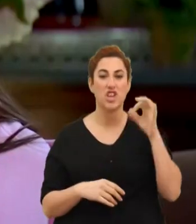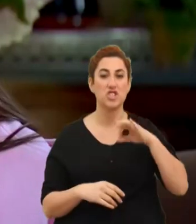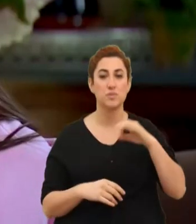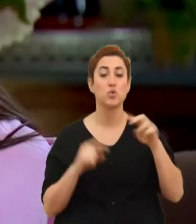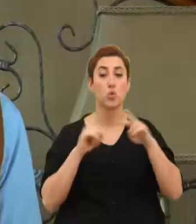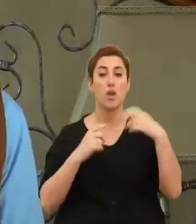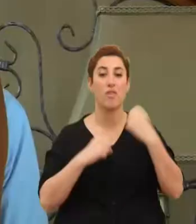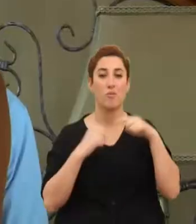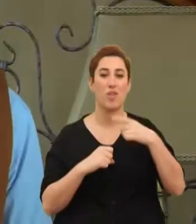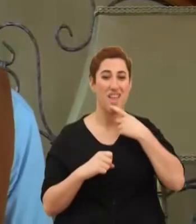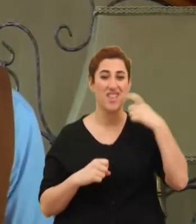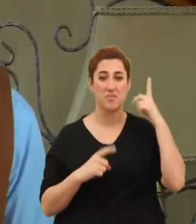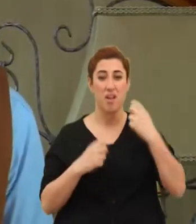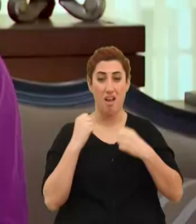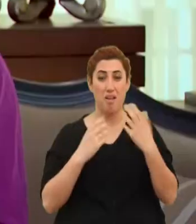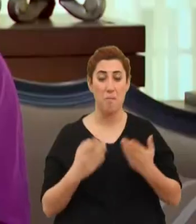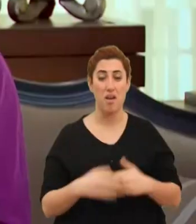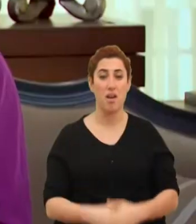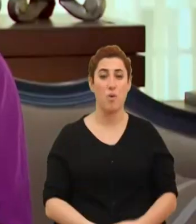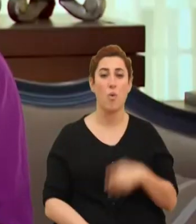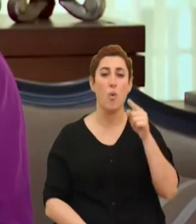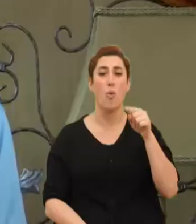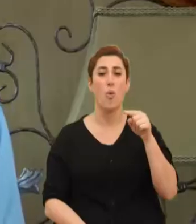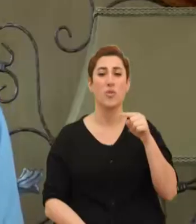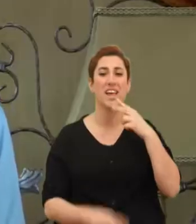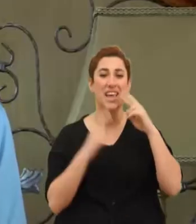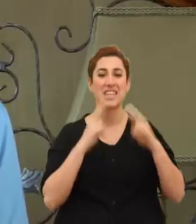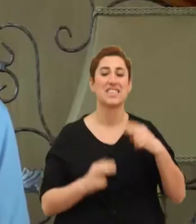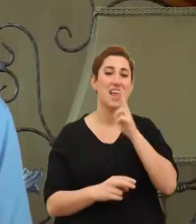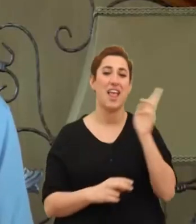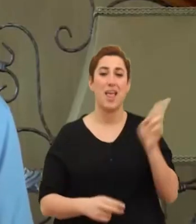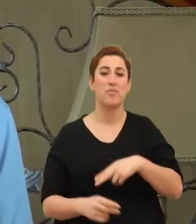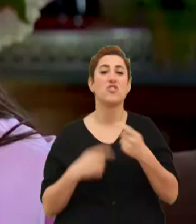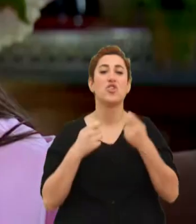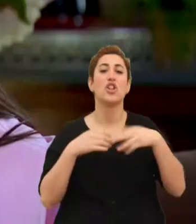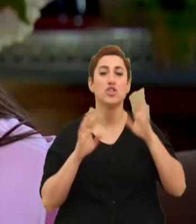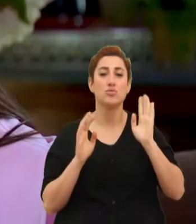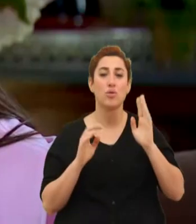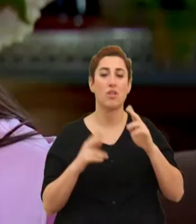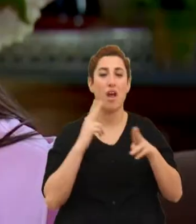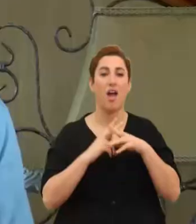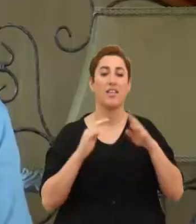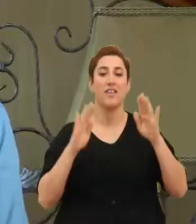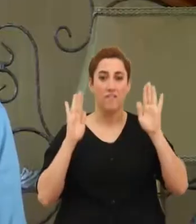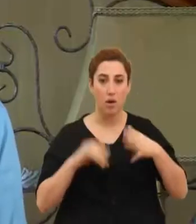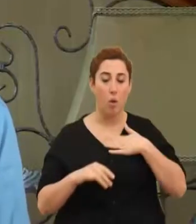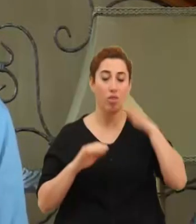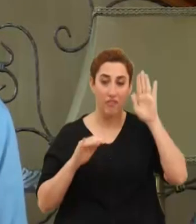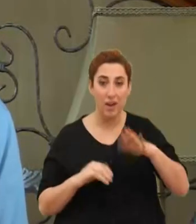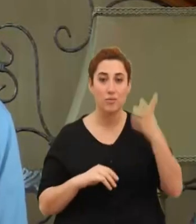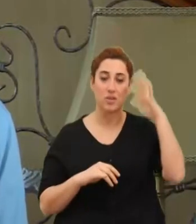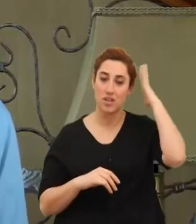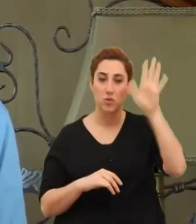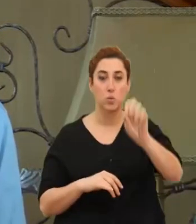Şimdi Nurhan'ın arabası böyle külüstür bir araba ya. Onun kesin emniyet kemeri falan çalışmıyordur. Ani frende de kız öne fırlamasın falan